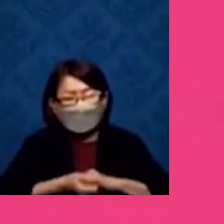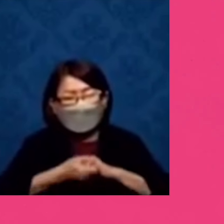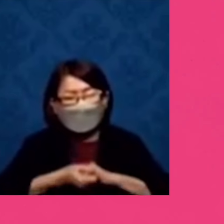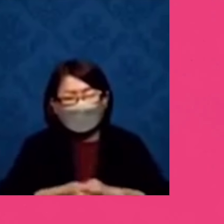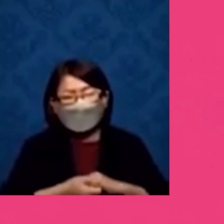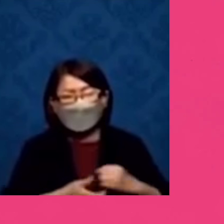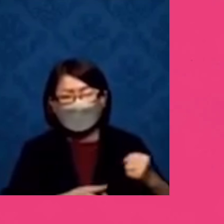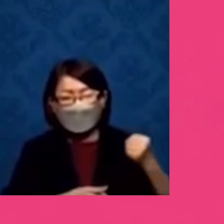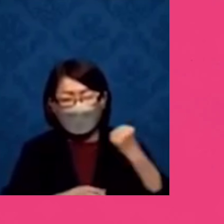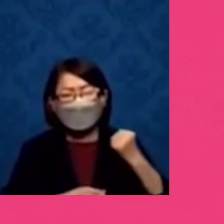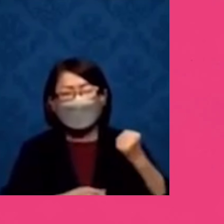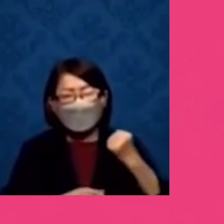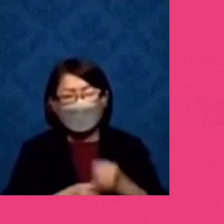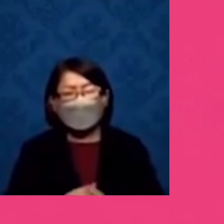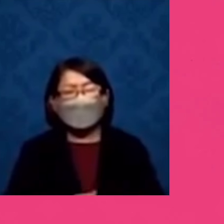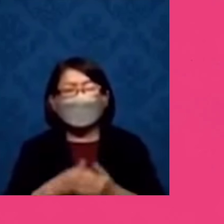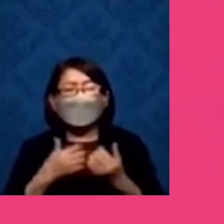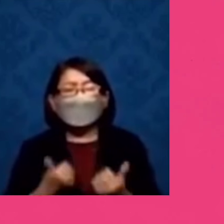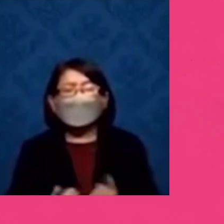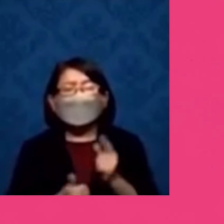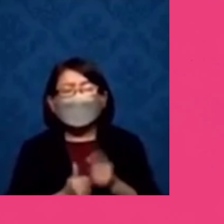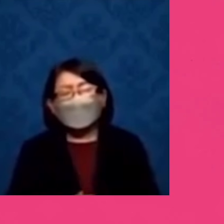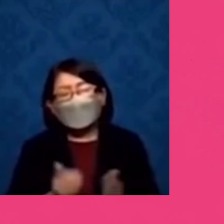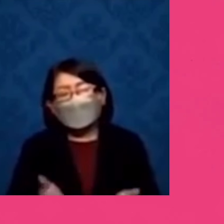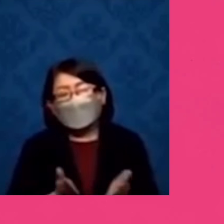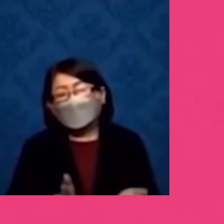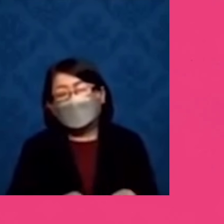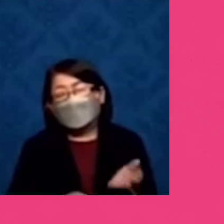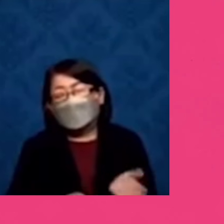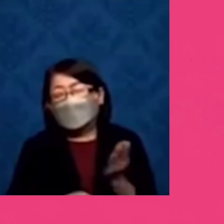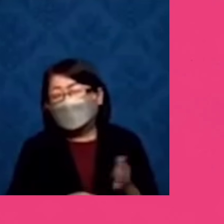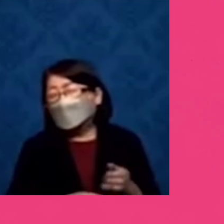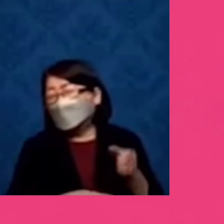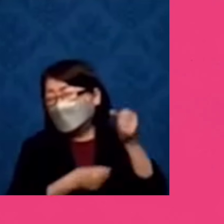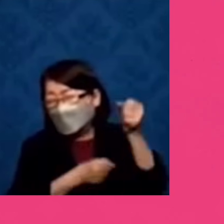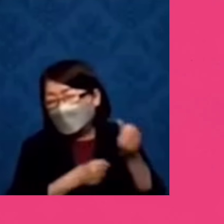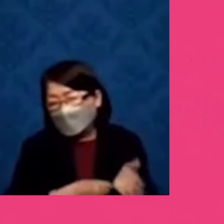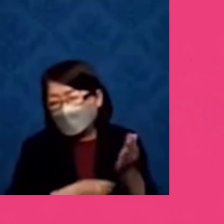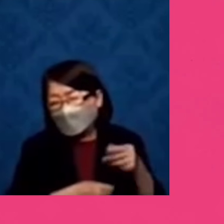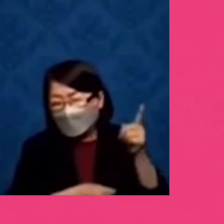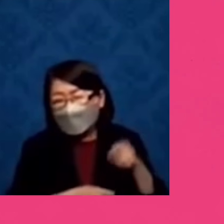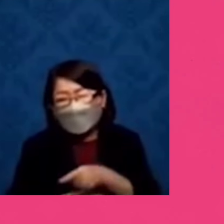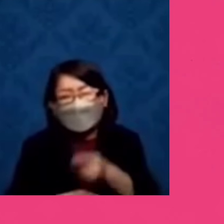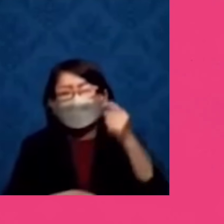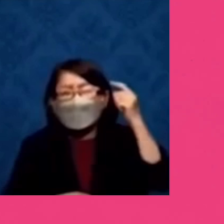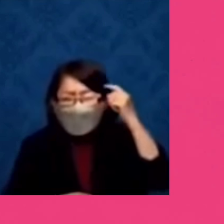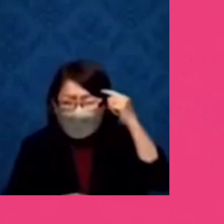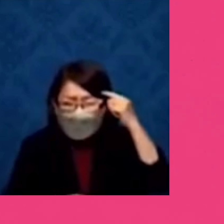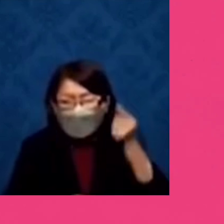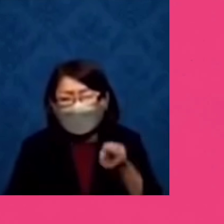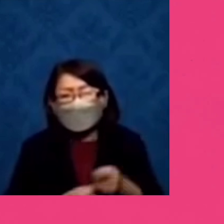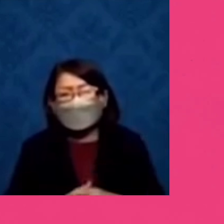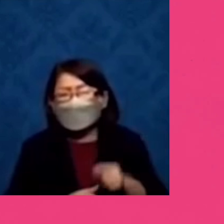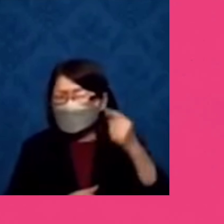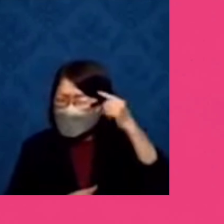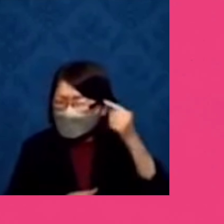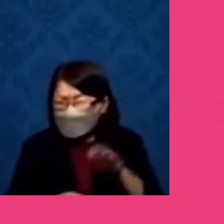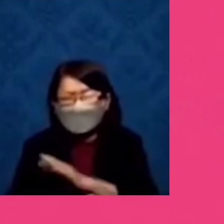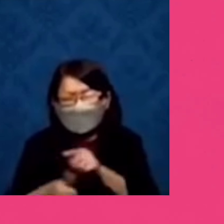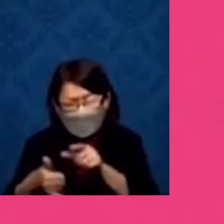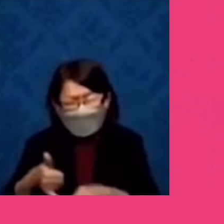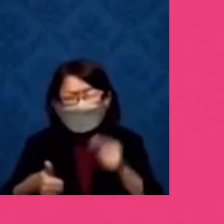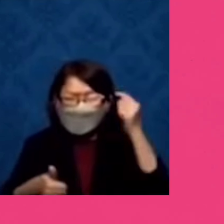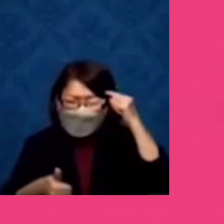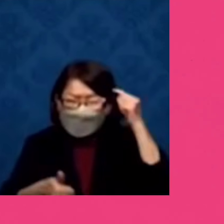งนะฮะไม่ใช่มีการสนับสนุนให้มีการวุ่นวายอยู่นะทุกท่านทราบดีหลายท่านทราบทั้งหมดแล้วครับน